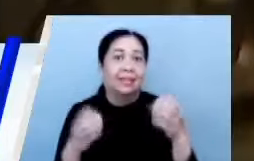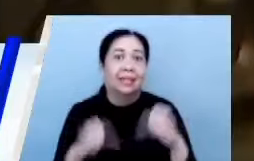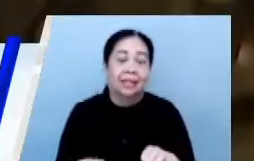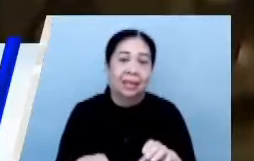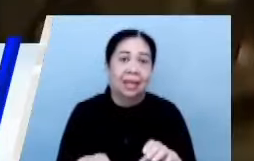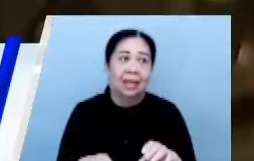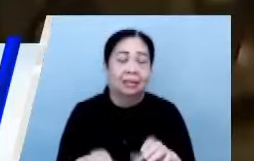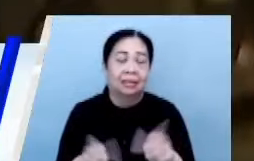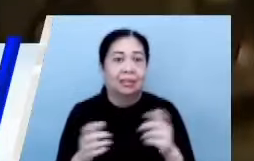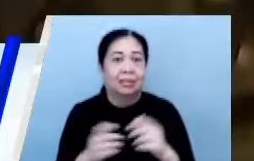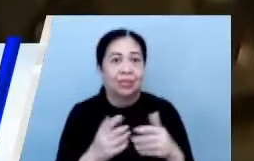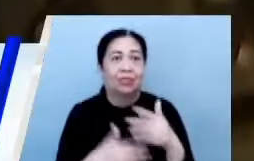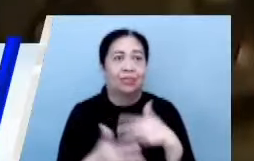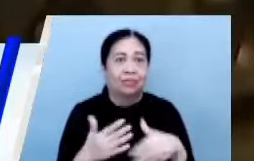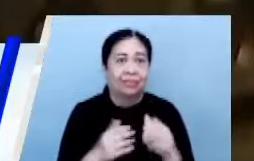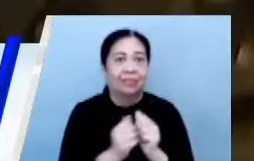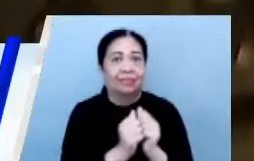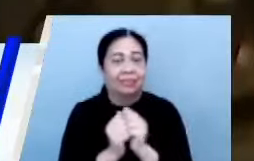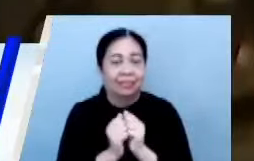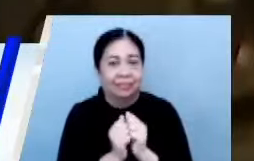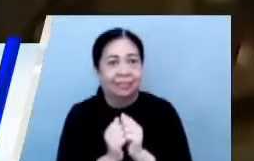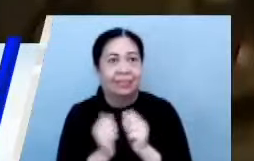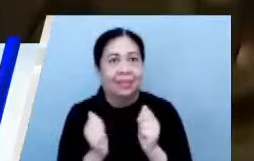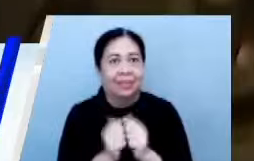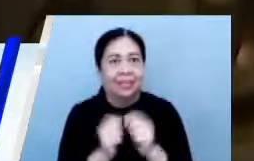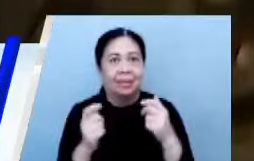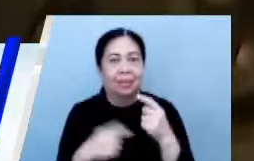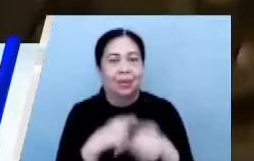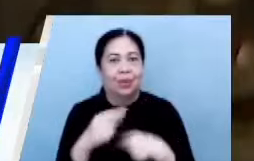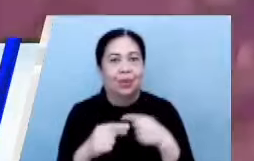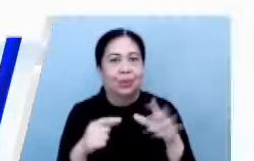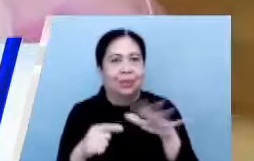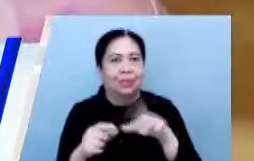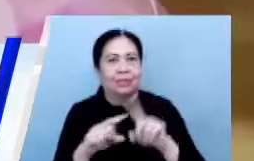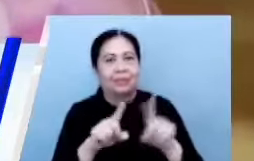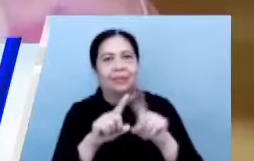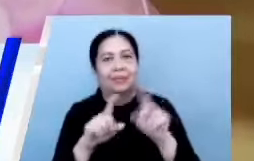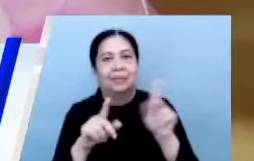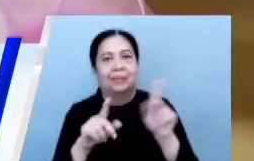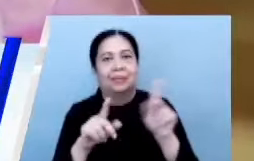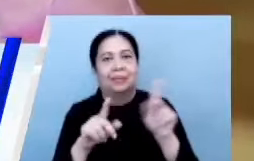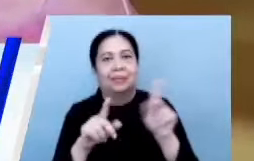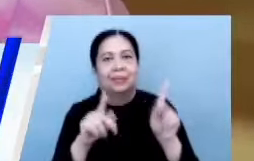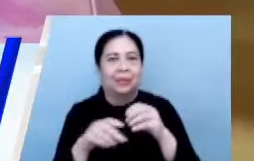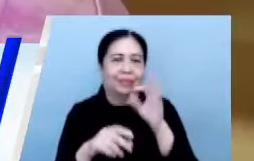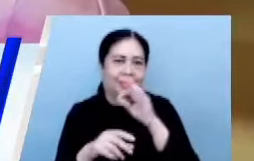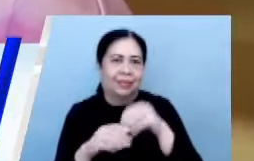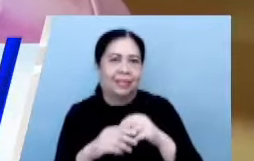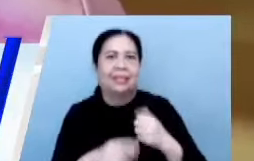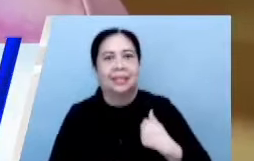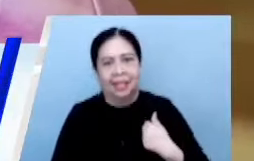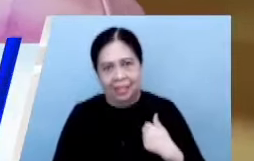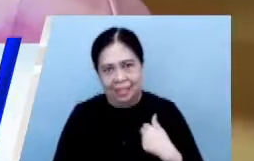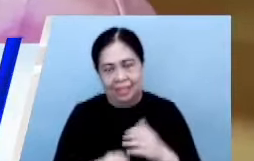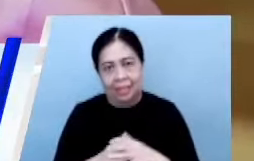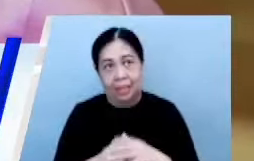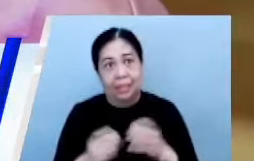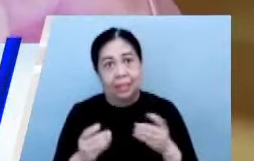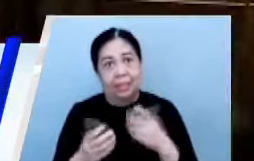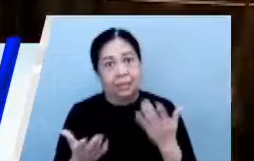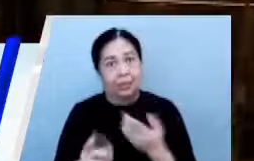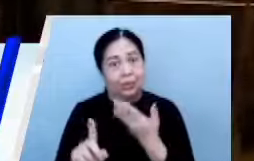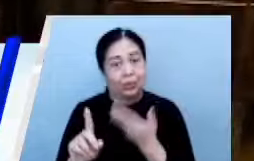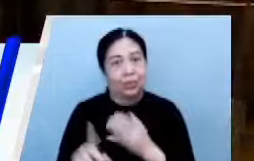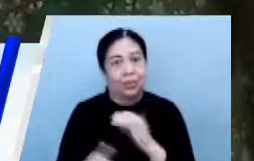magka-get together kasama ng mga global Pinoys natin doon sa Canada. And also the show will be directed by the one and the only Mr. Johnny